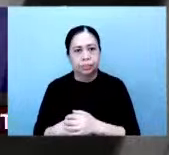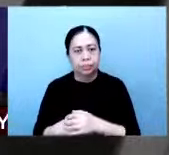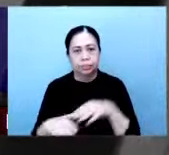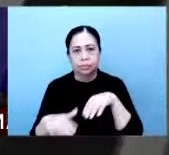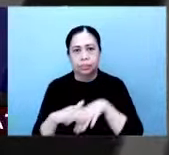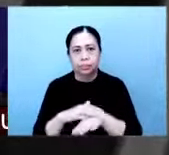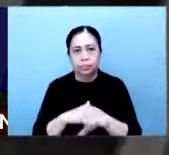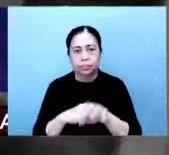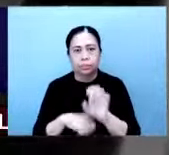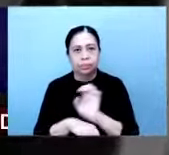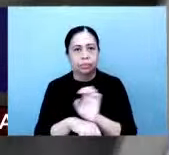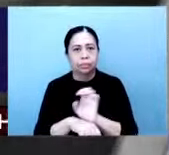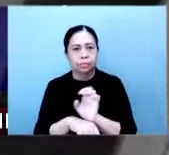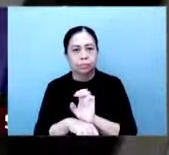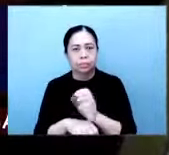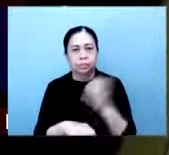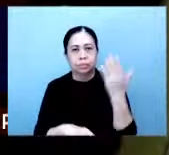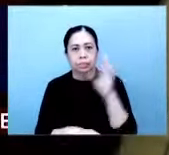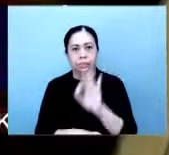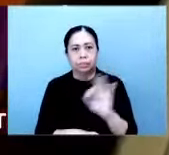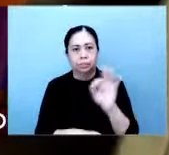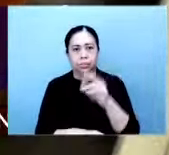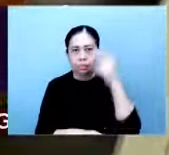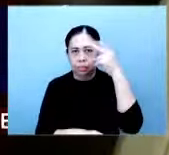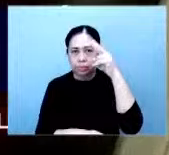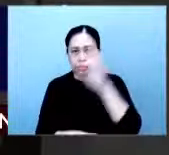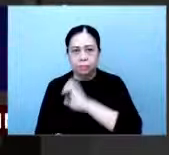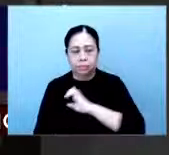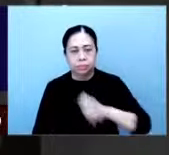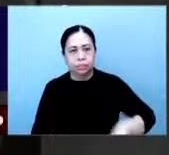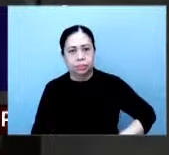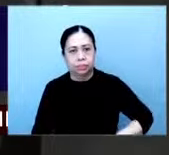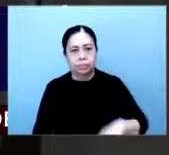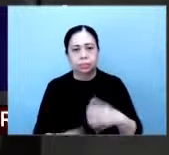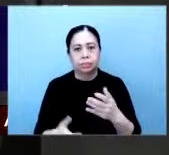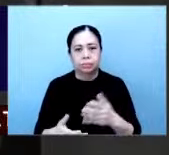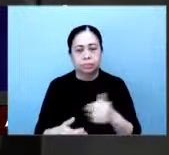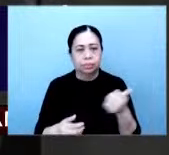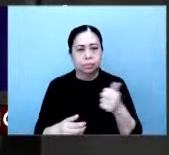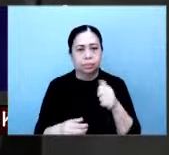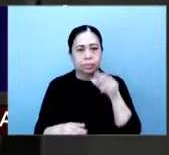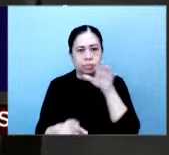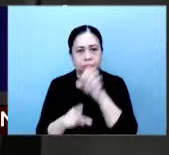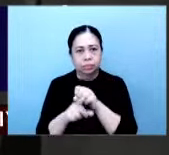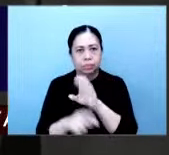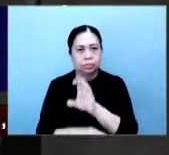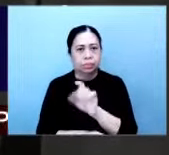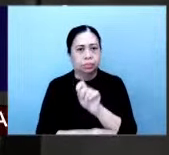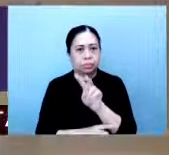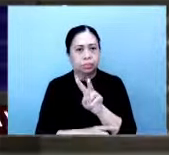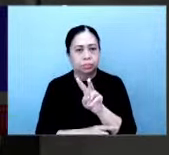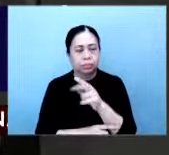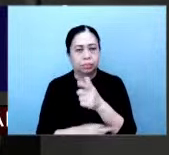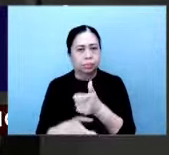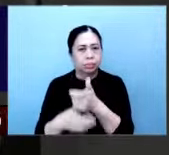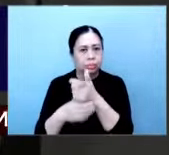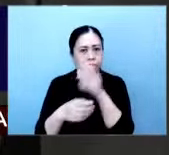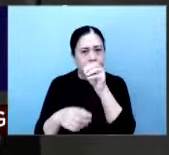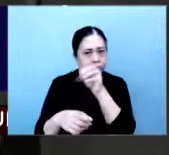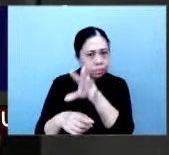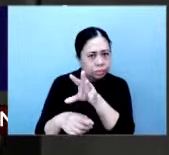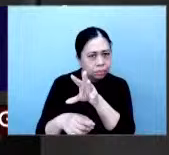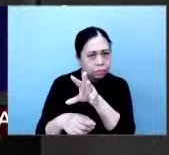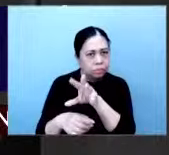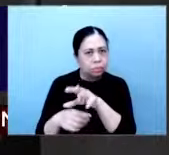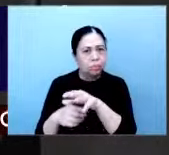ng ecuadorian Agent noong Biyernes sa Mexico Embassy sa Kito Ecuador sa isa pang kuha ng CCTV tinutukan ng flashlight ng pumasok na